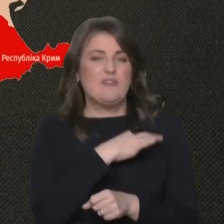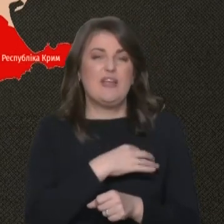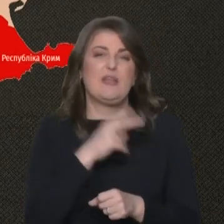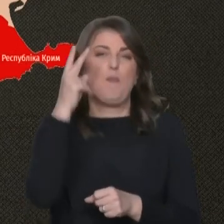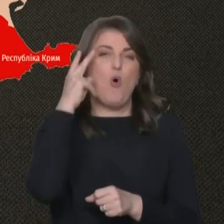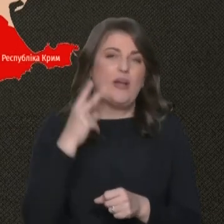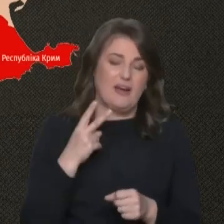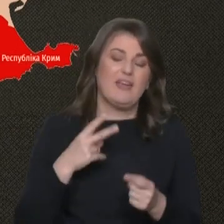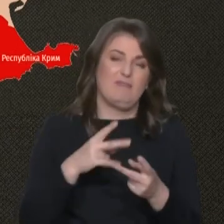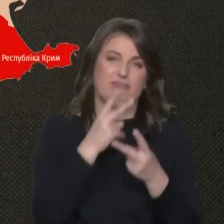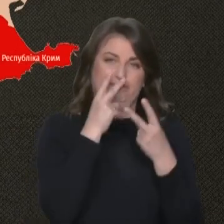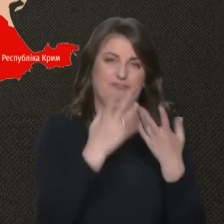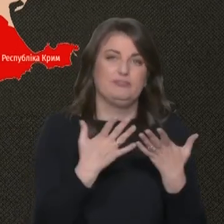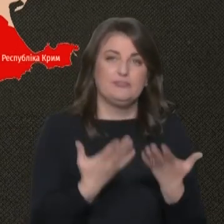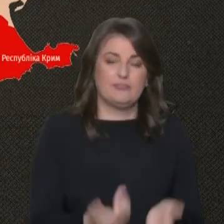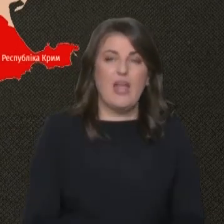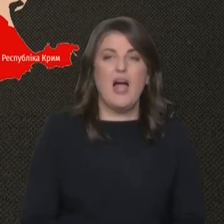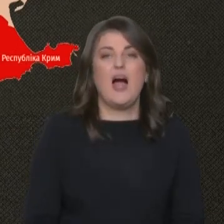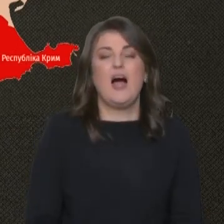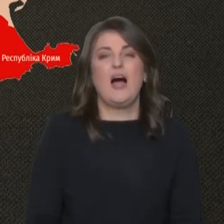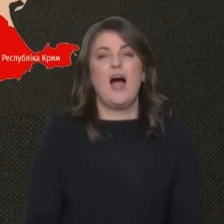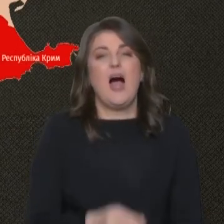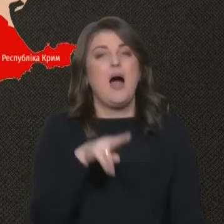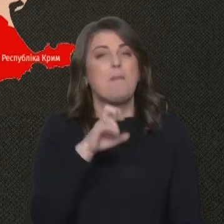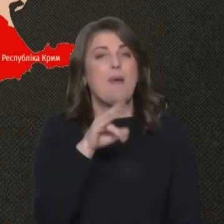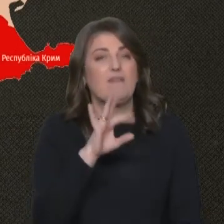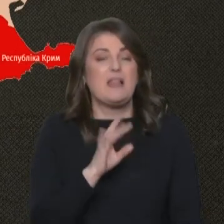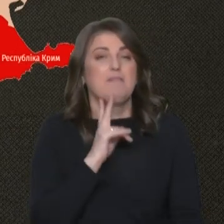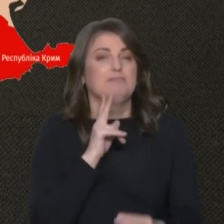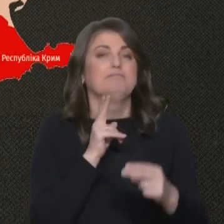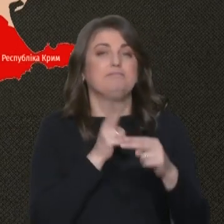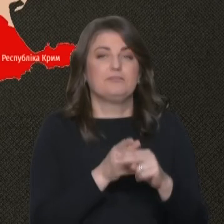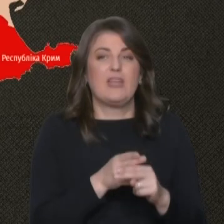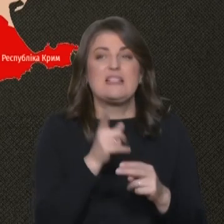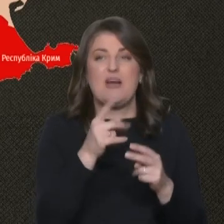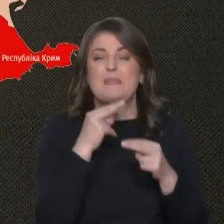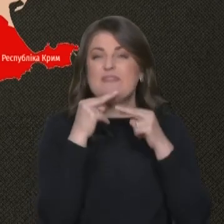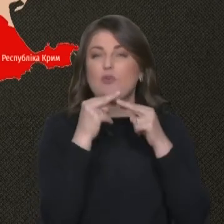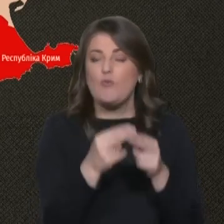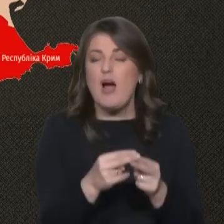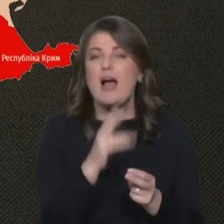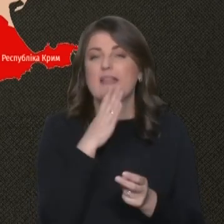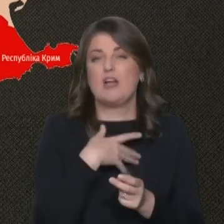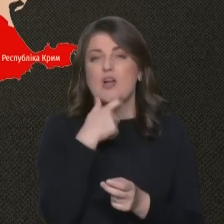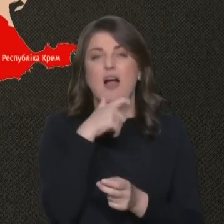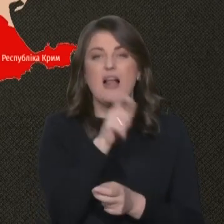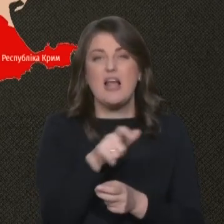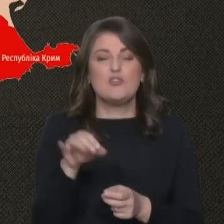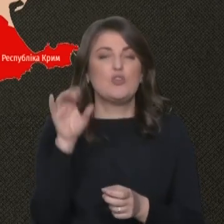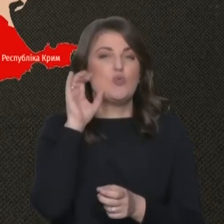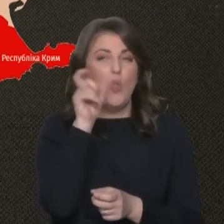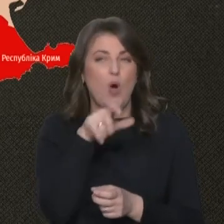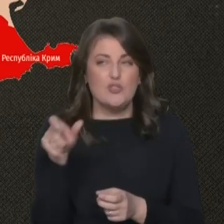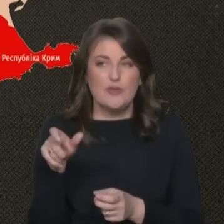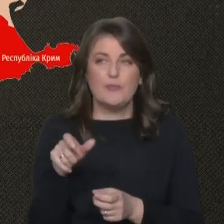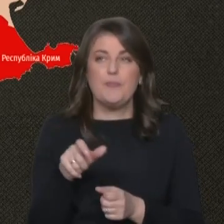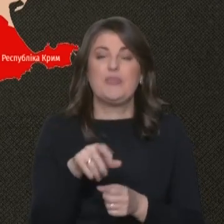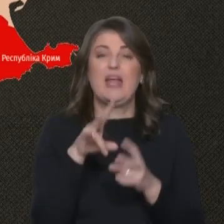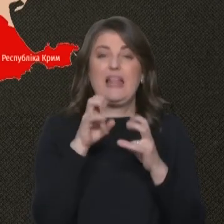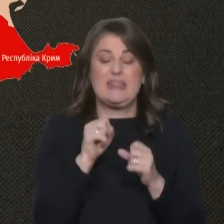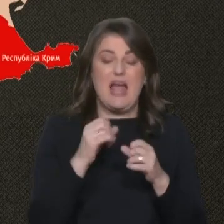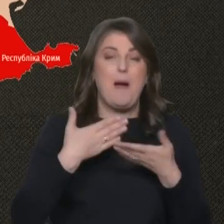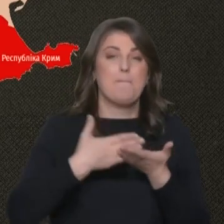на лице, як то кажуть. Угу. Павле, перерву нашу розмову з вами, зверну увагу наших глядачів і слухачів